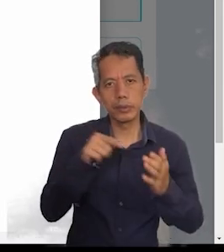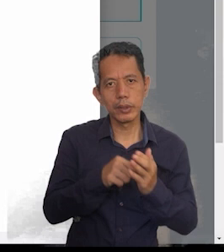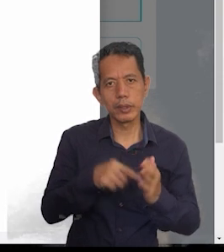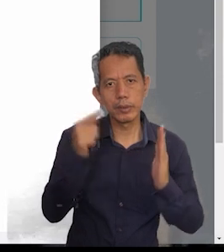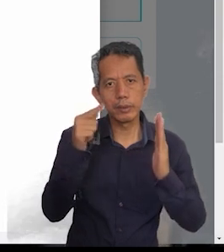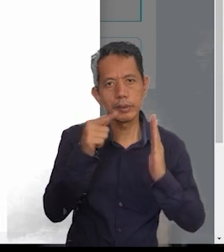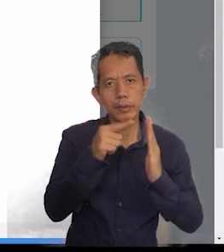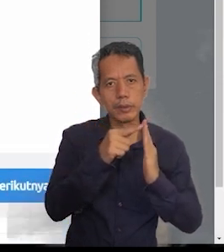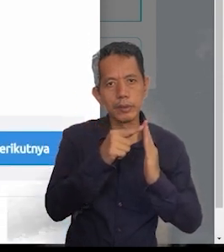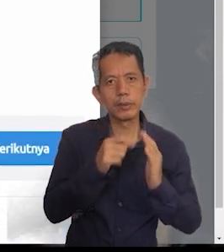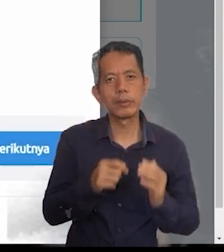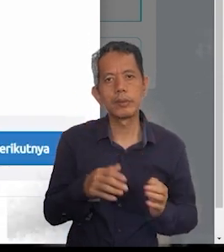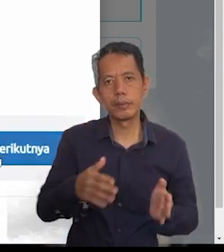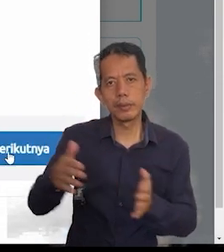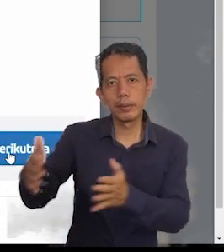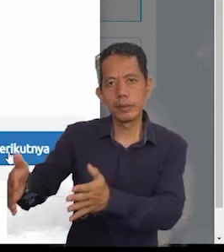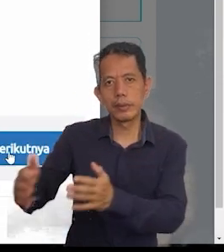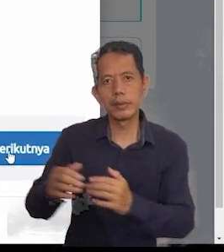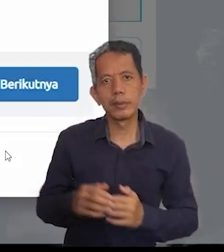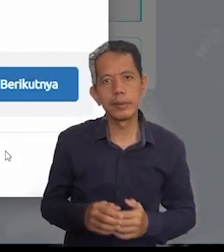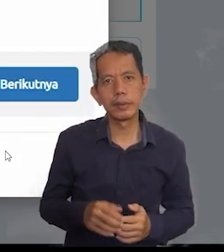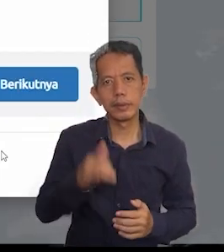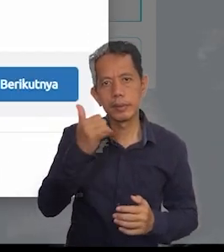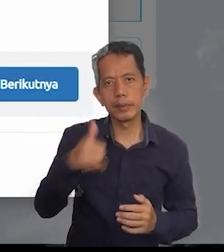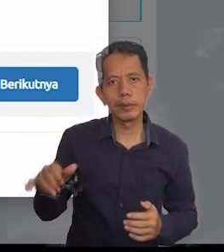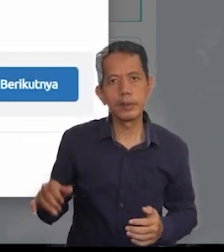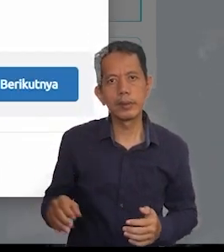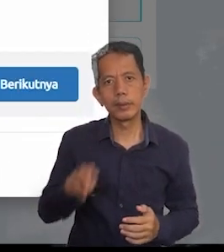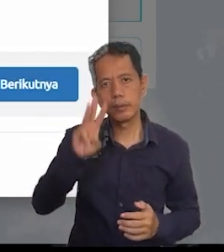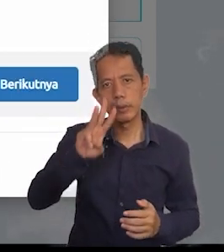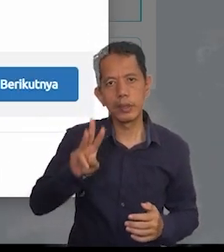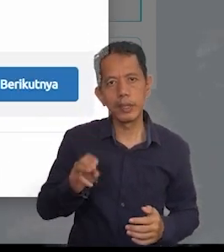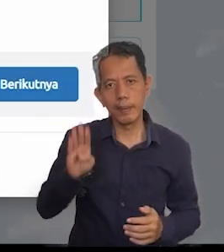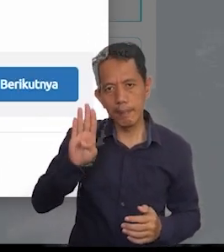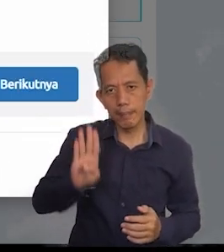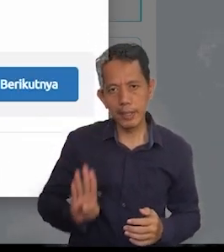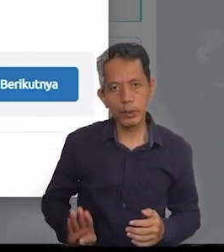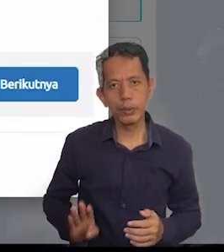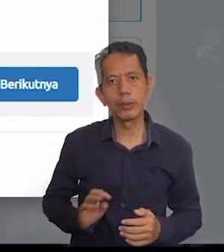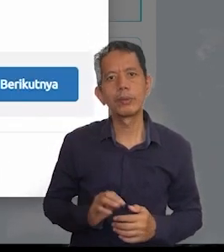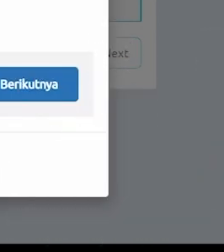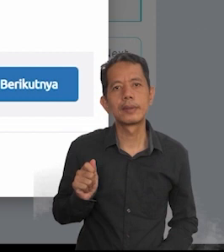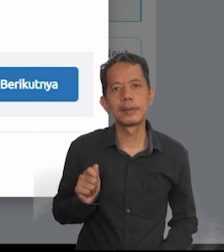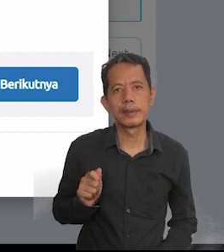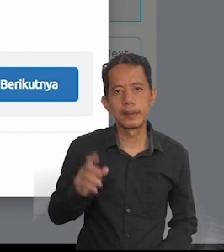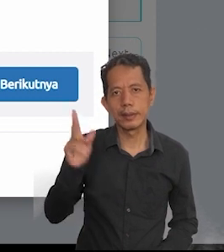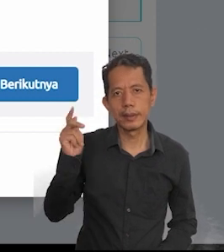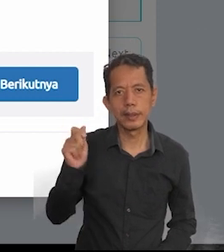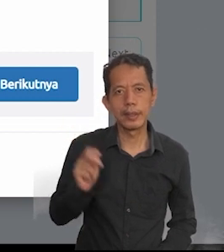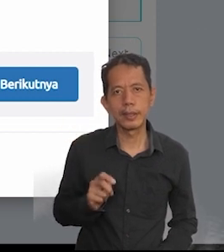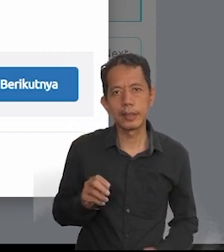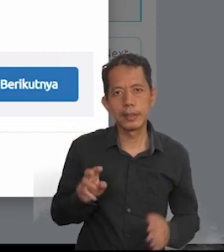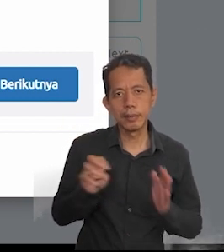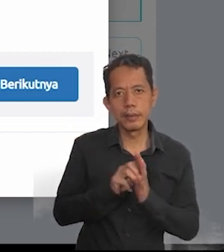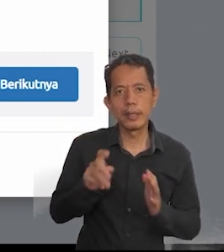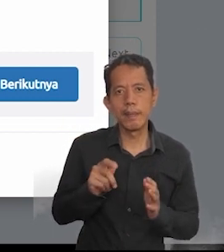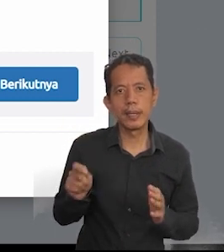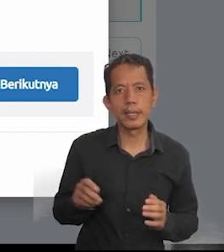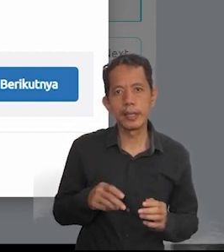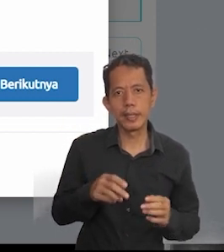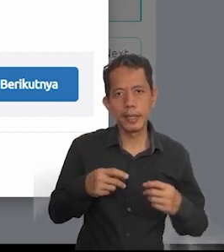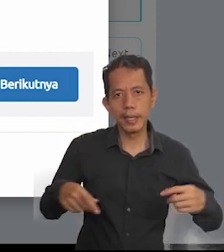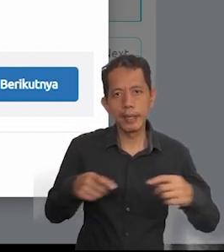Lalu, klik pada tombol berikutnya yang berwarna biru. Maka akan